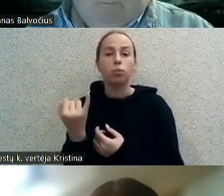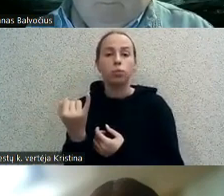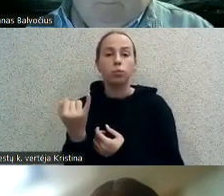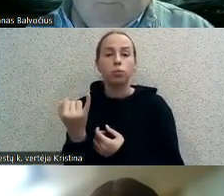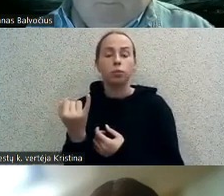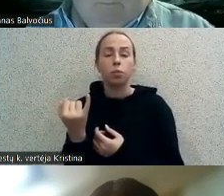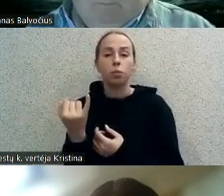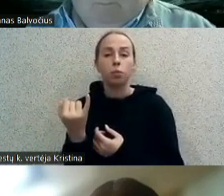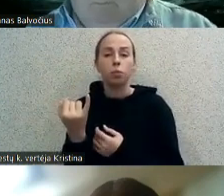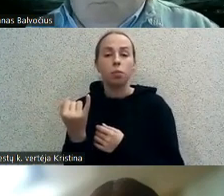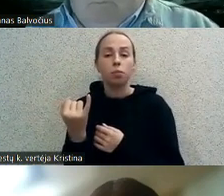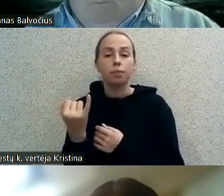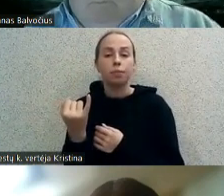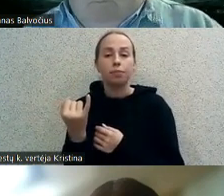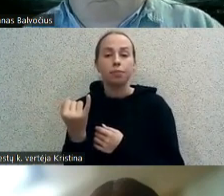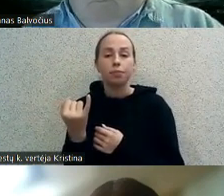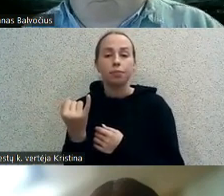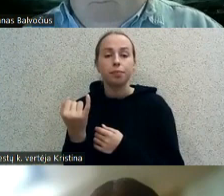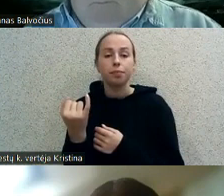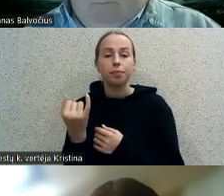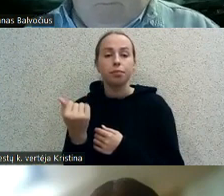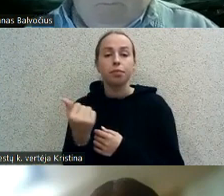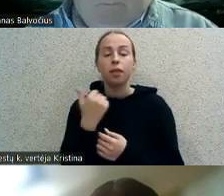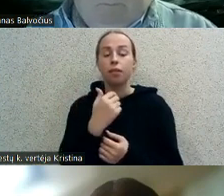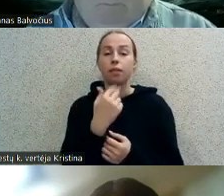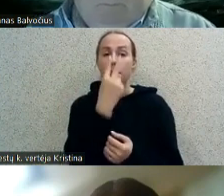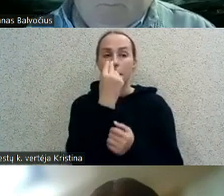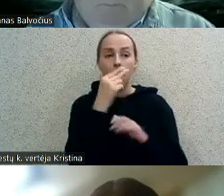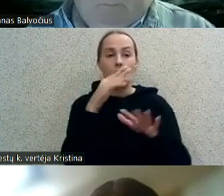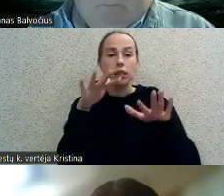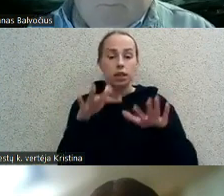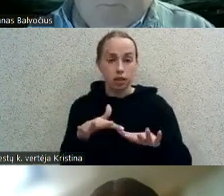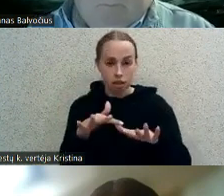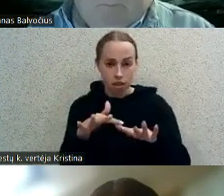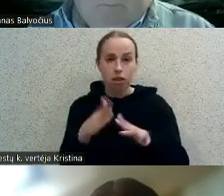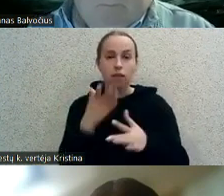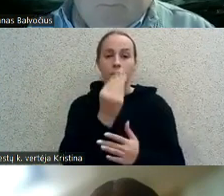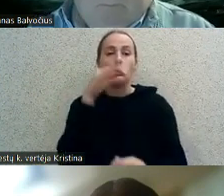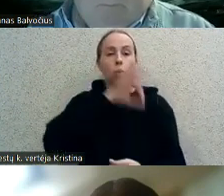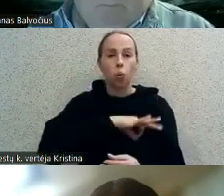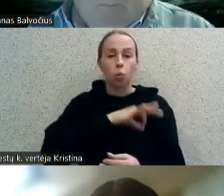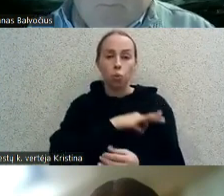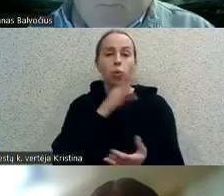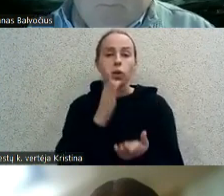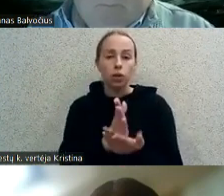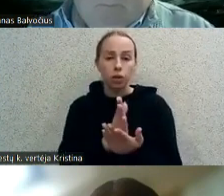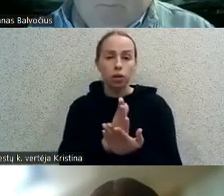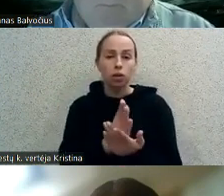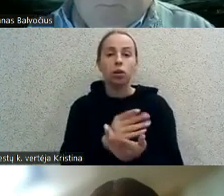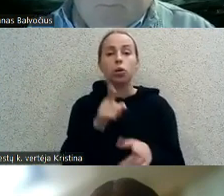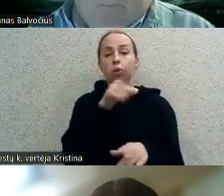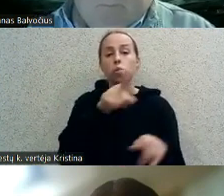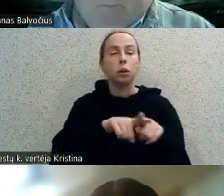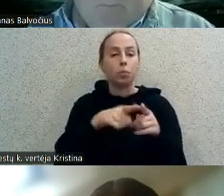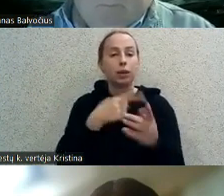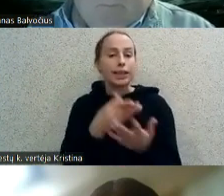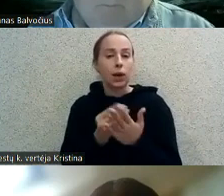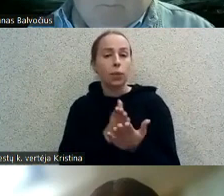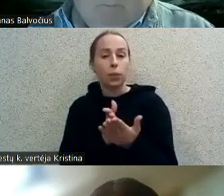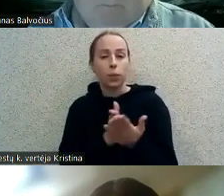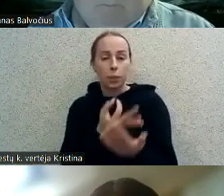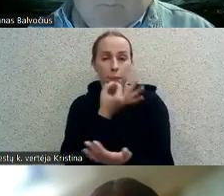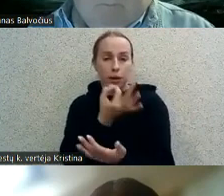jog iš tikrųjų pradinėse tai yra taikoma, bet ir jūs pasiremsite savo pačios praktiką, kad